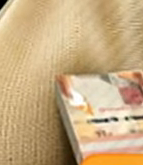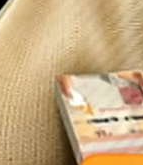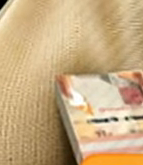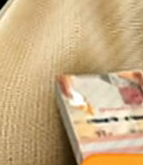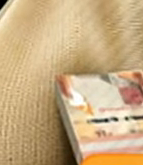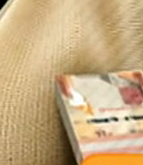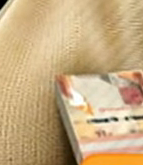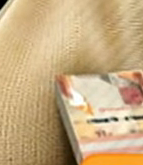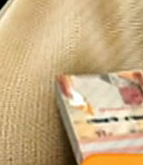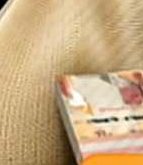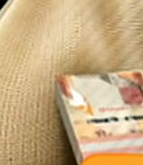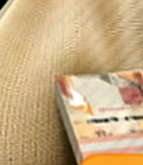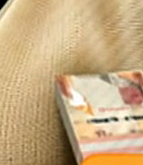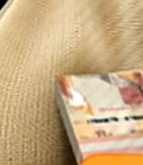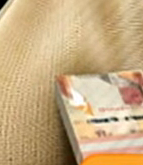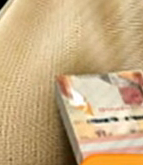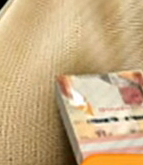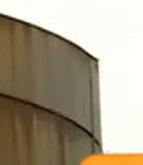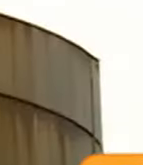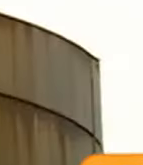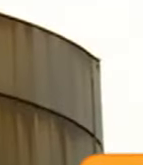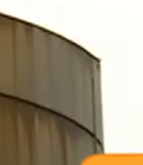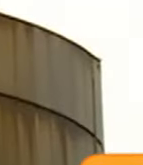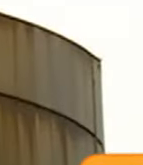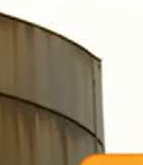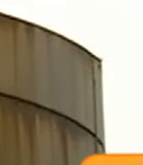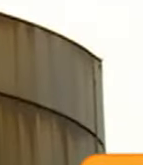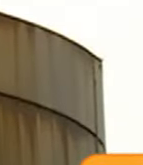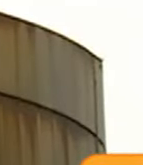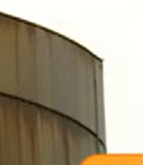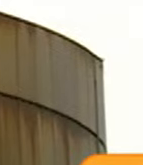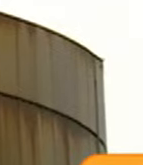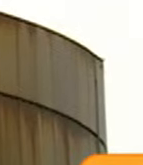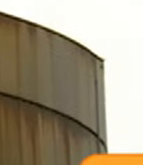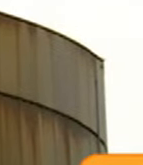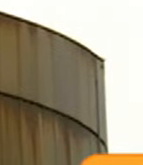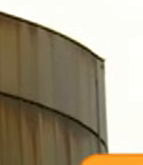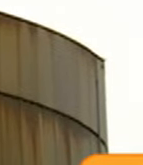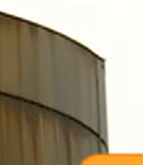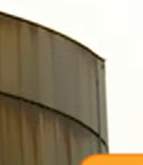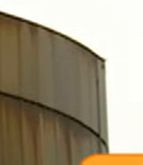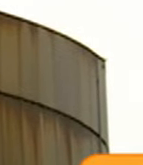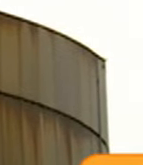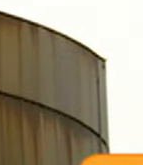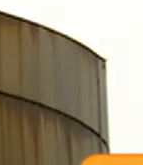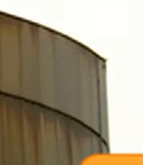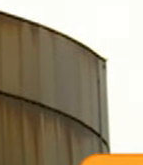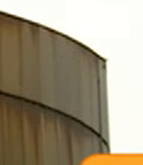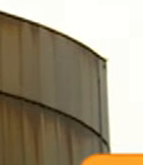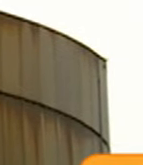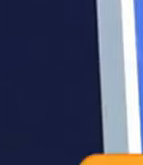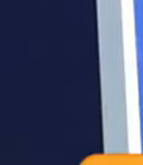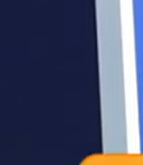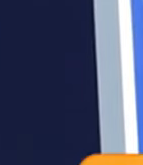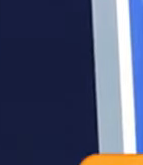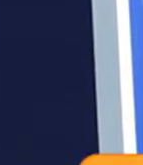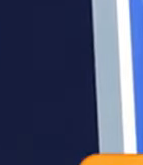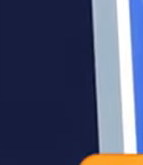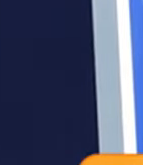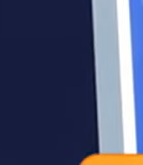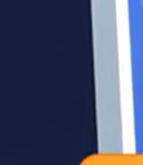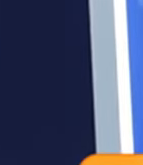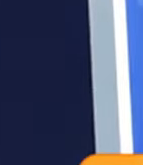ya wazi ya ukinzani wa kimaslahi. Mnamo tarehe 12 Oktoba mwaka wa 2023,